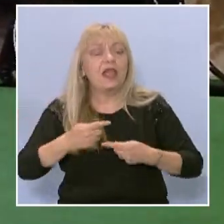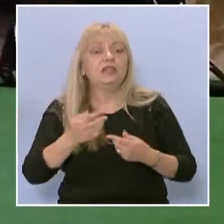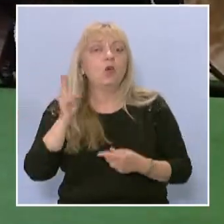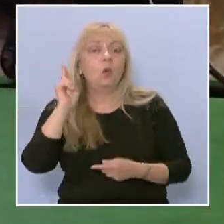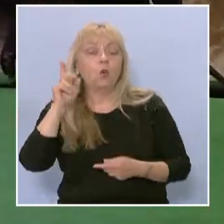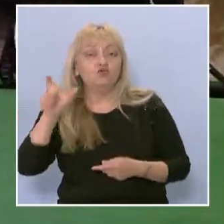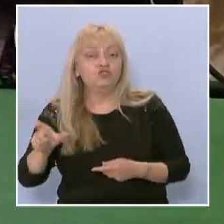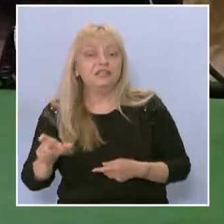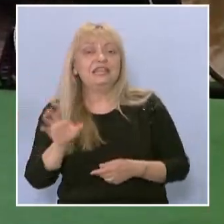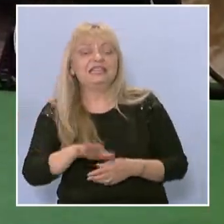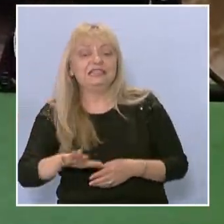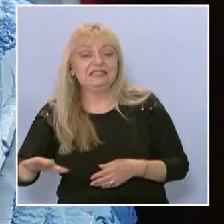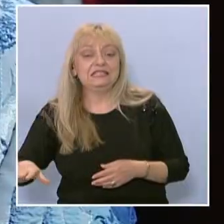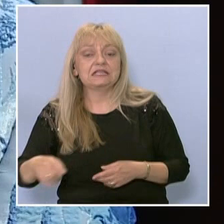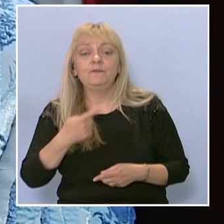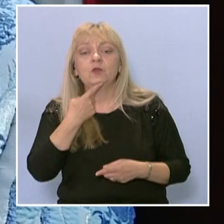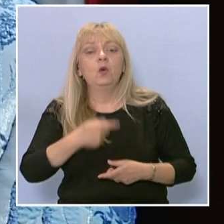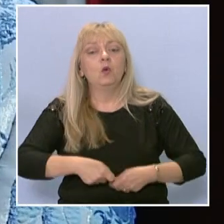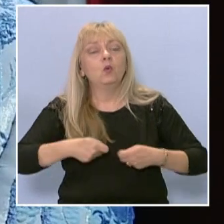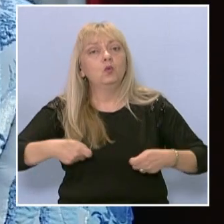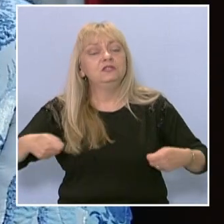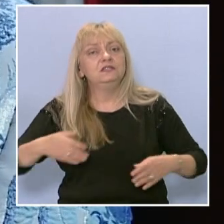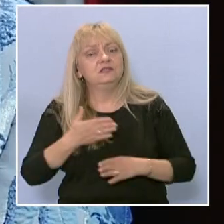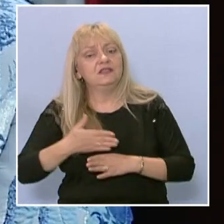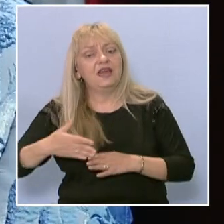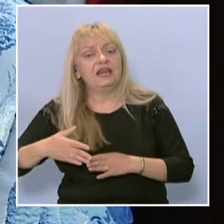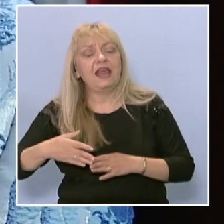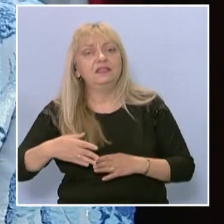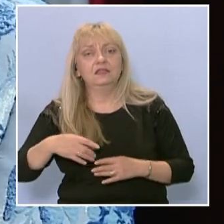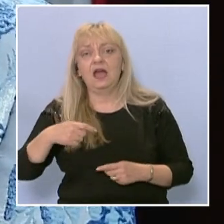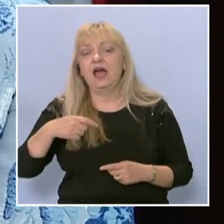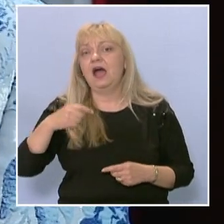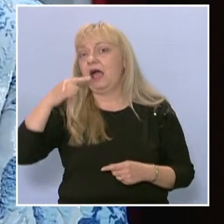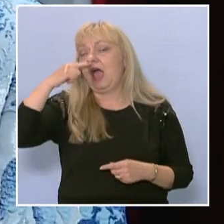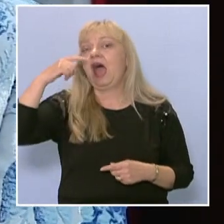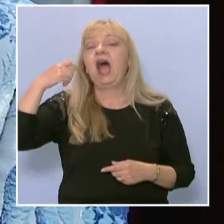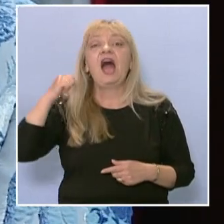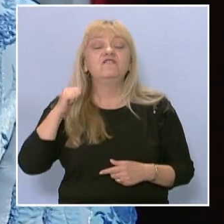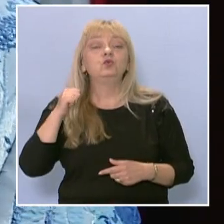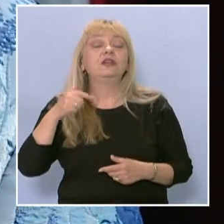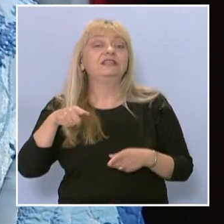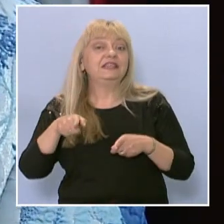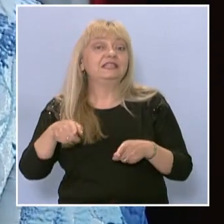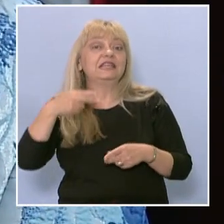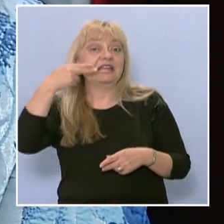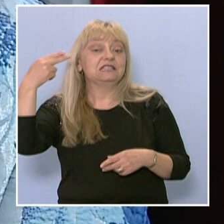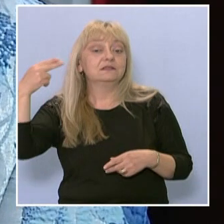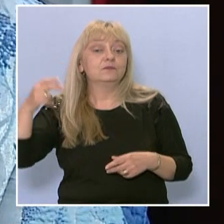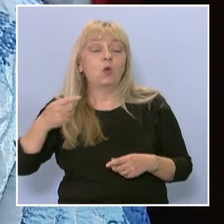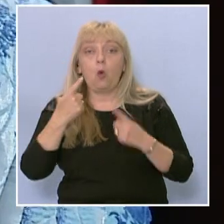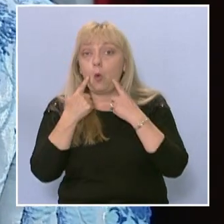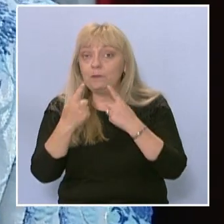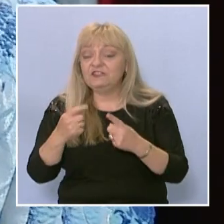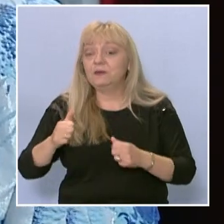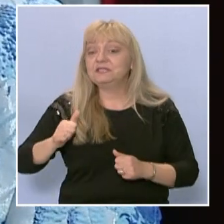Години наред авторитета на тази институция е граден. Опитваме се да съхраним